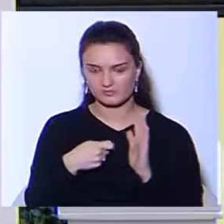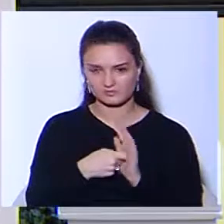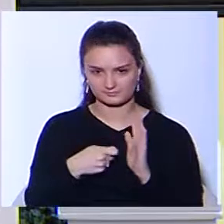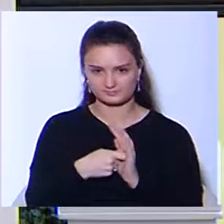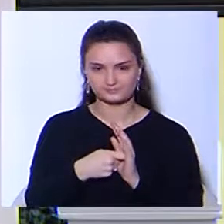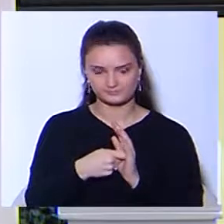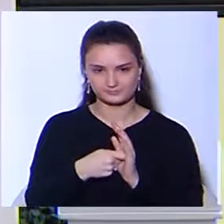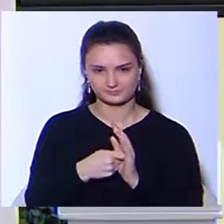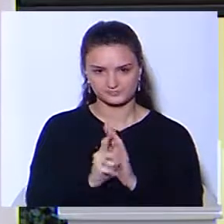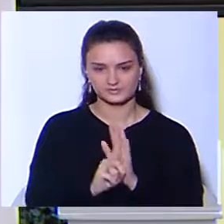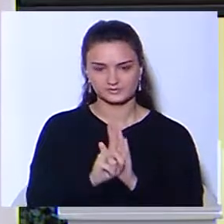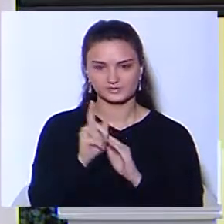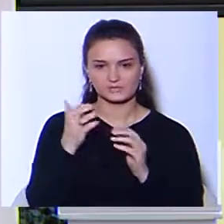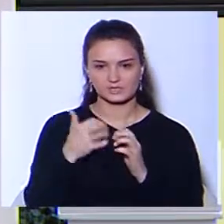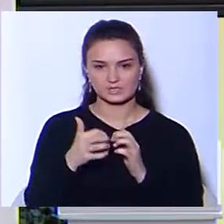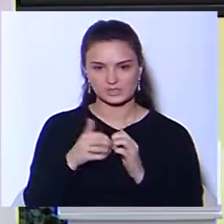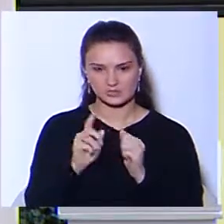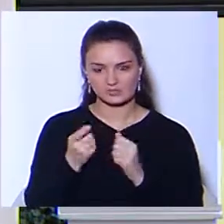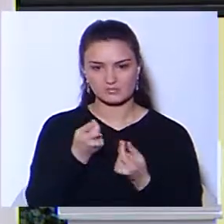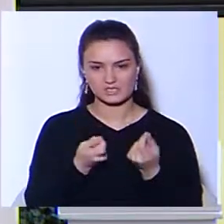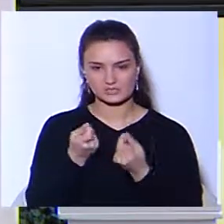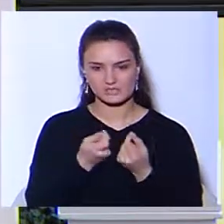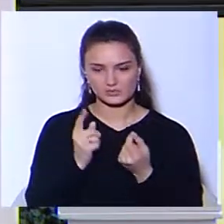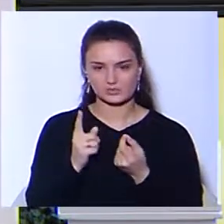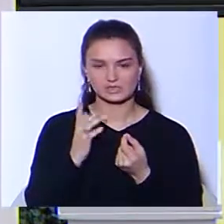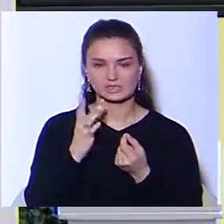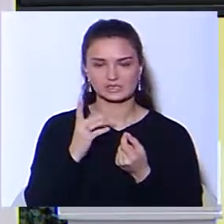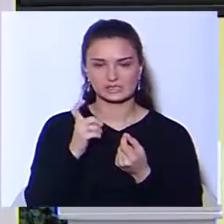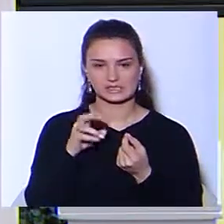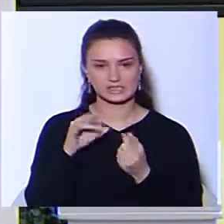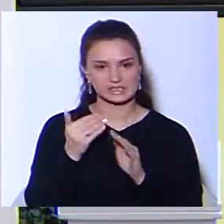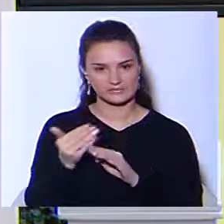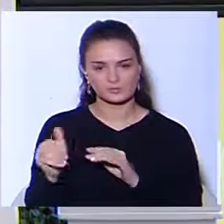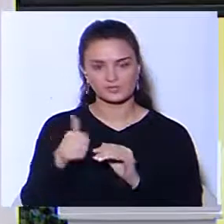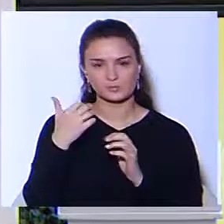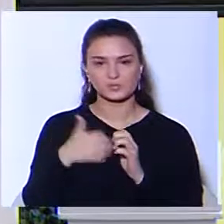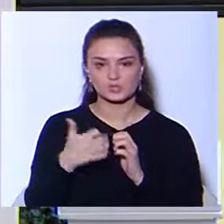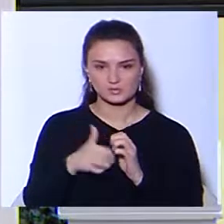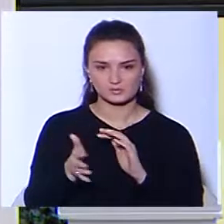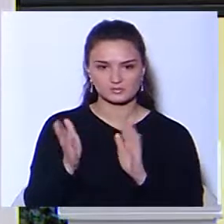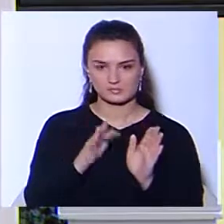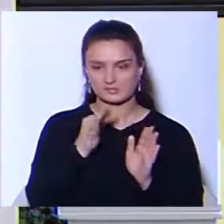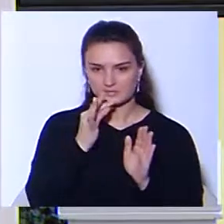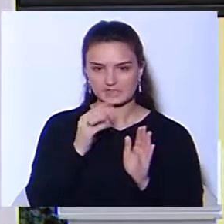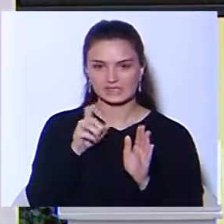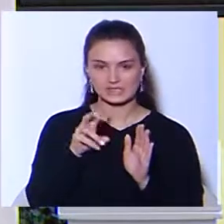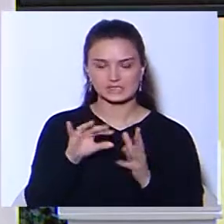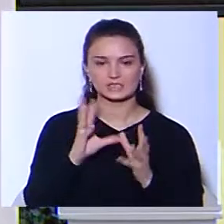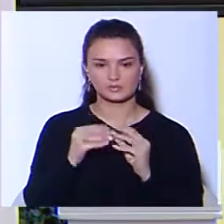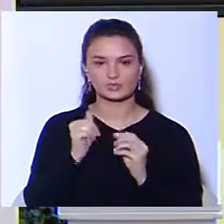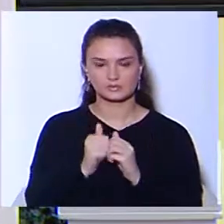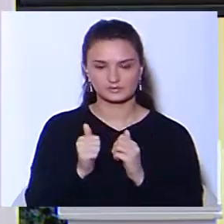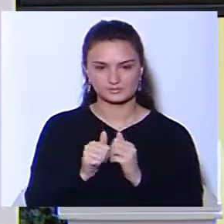ვაფართოვებთ. Პირველად შემოდის ბოსტნეული, მარცვლეული, ხილი მოგვიან, ანუ ჯერ ბოსტნეული შემოდის და მერე ხილი, ასე ახლმე